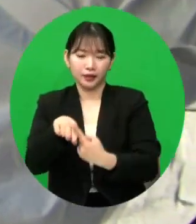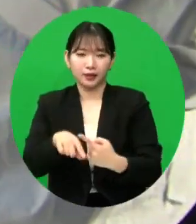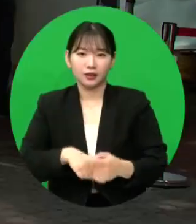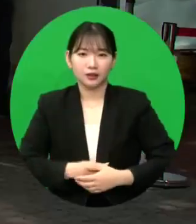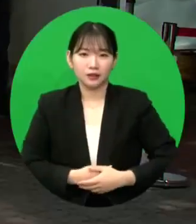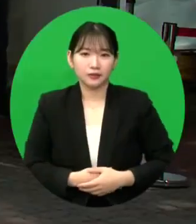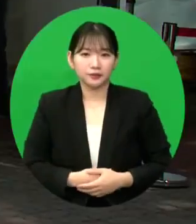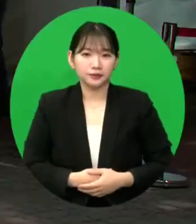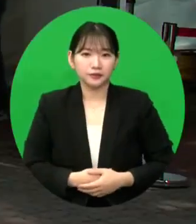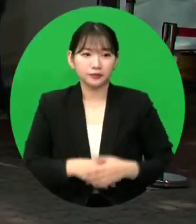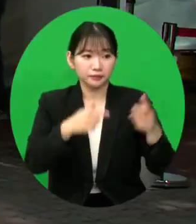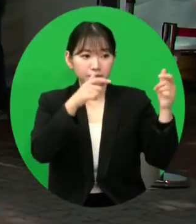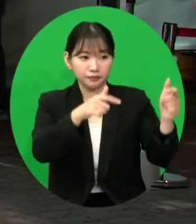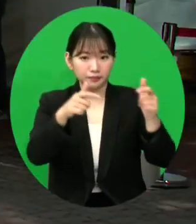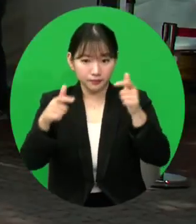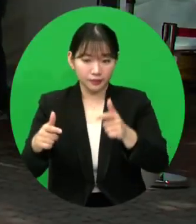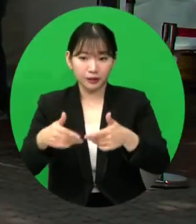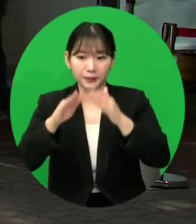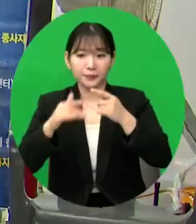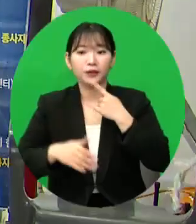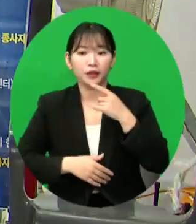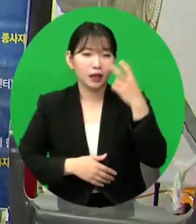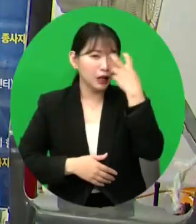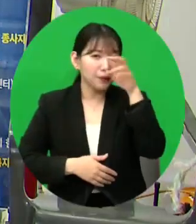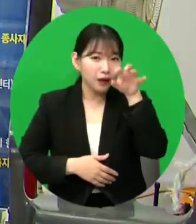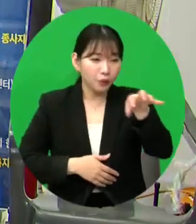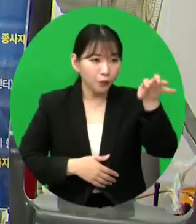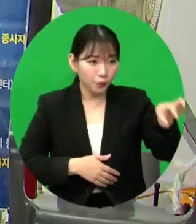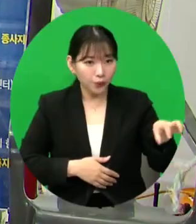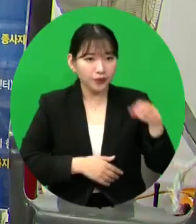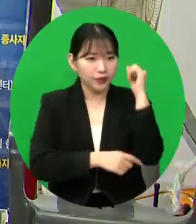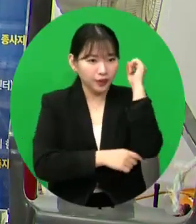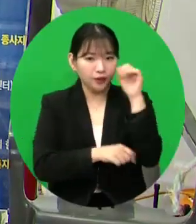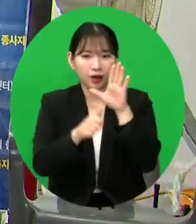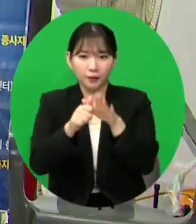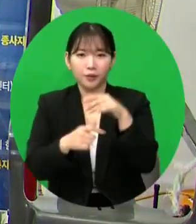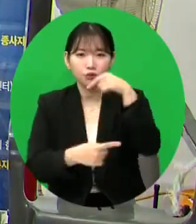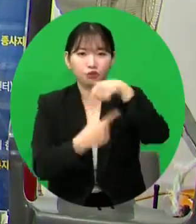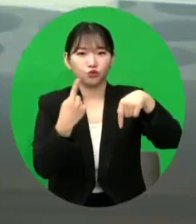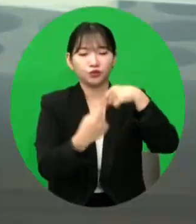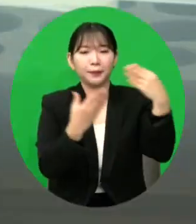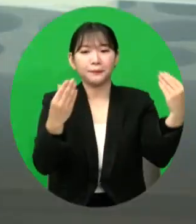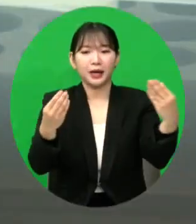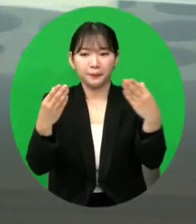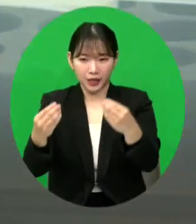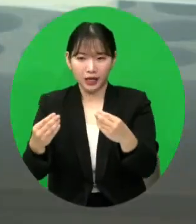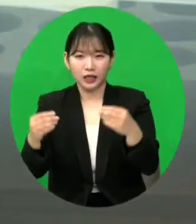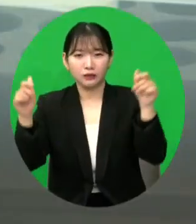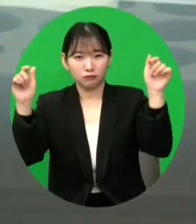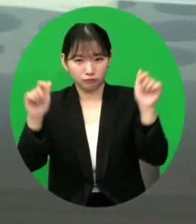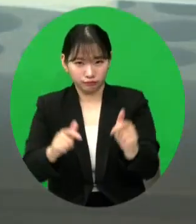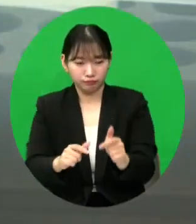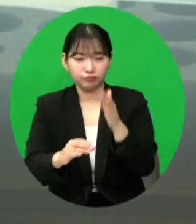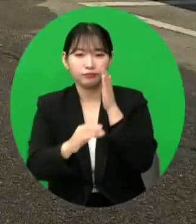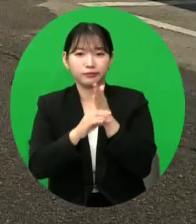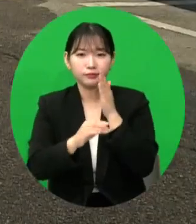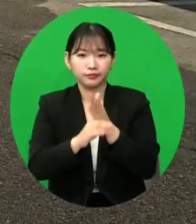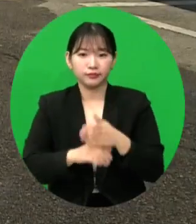겁니다. 지역마다 설치됐던 선별진료소도 영암과 함평 등에서 운영을 종료하는 등 서서히 사라져가고